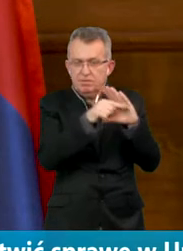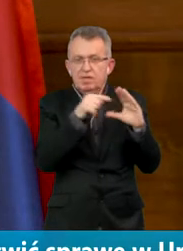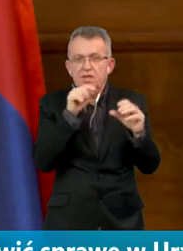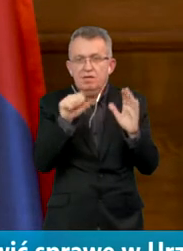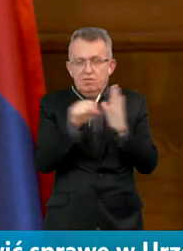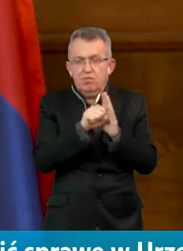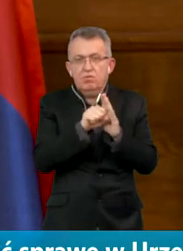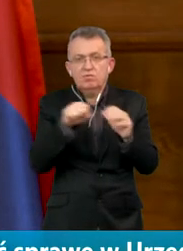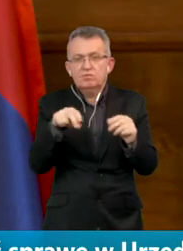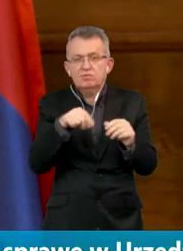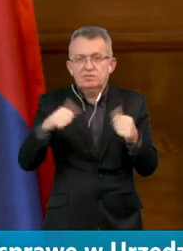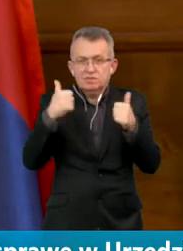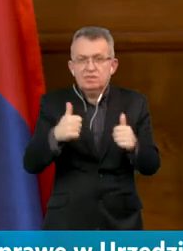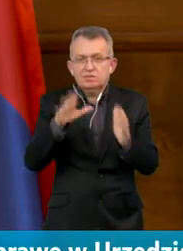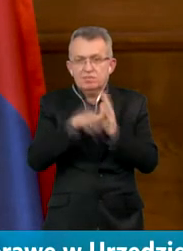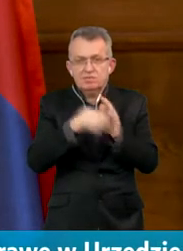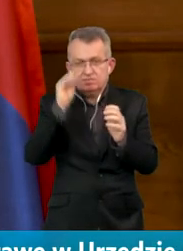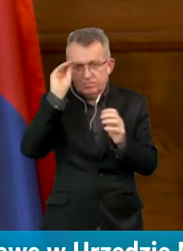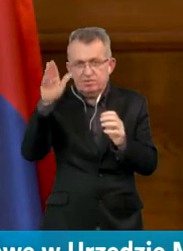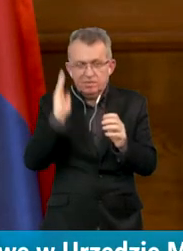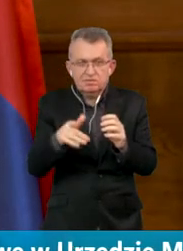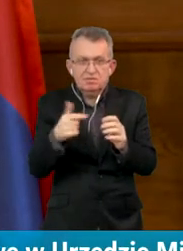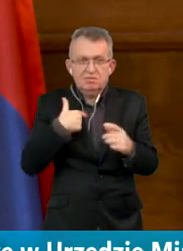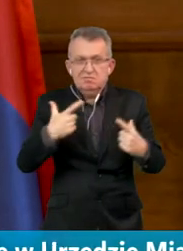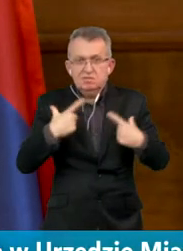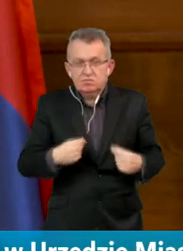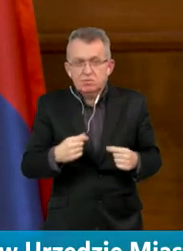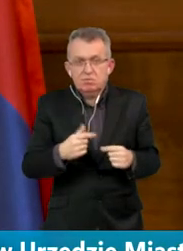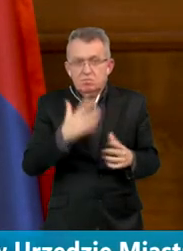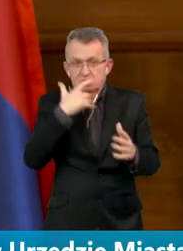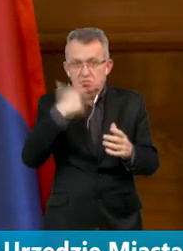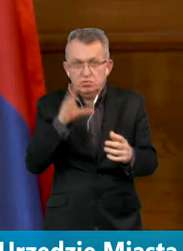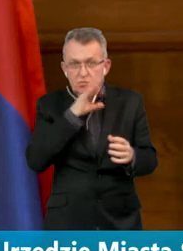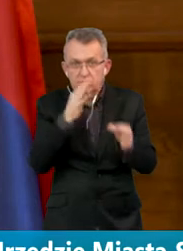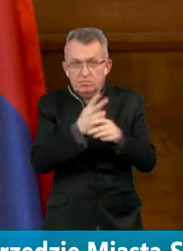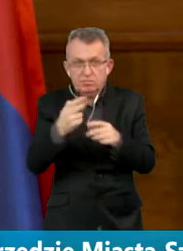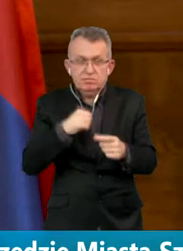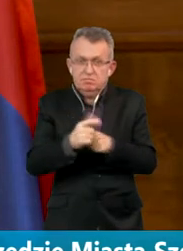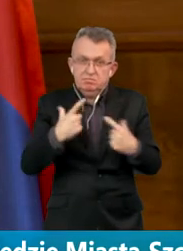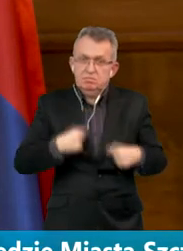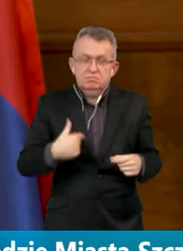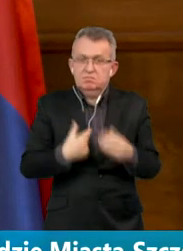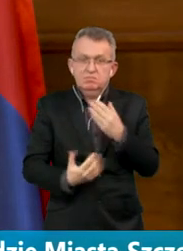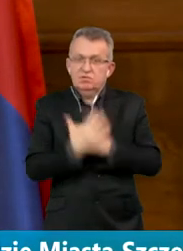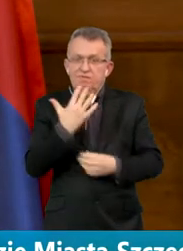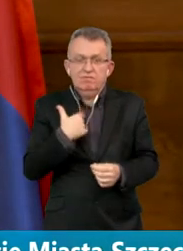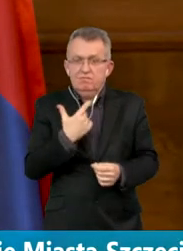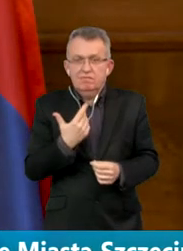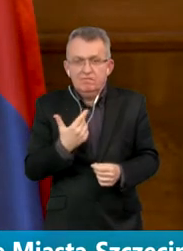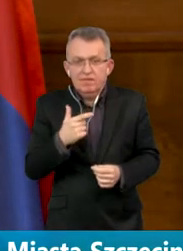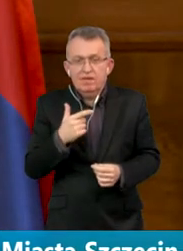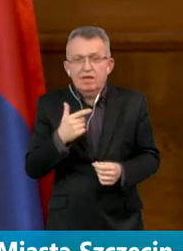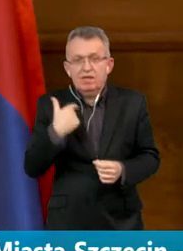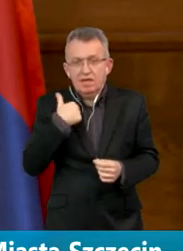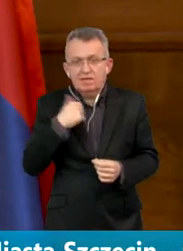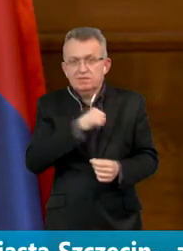informacja trafi do Straży Miejskiej. No, jestem zaskoczony, że około 100 pan naliczył na osiedlu Zawadzkiego. Ja